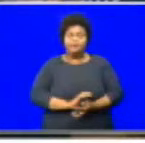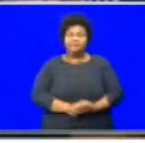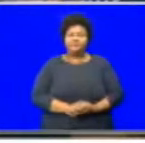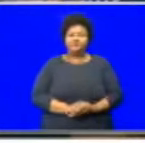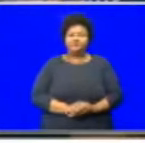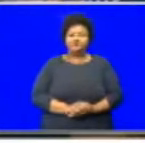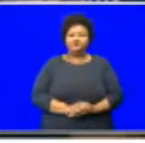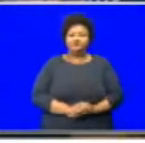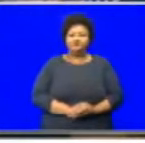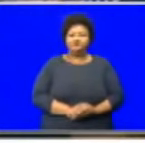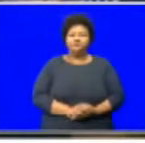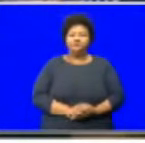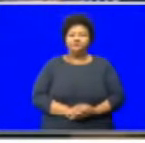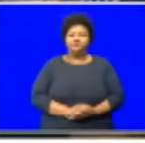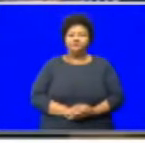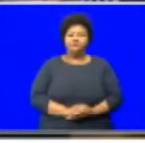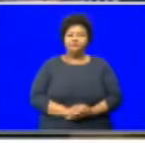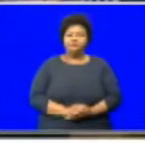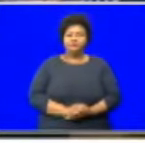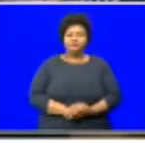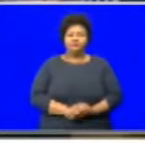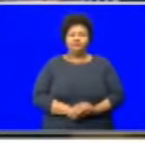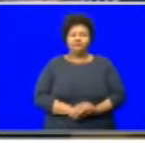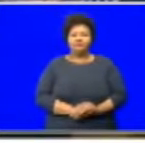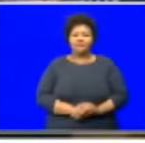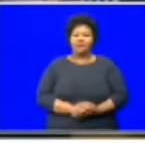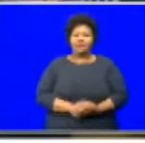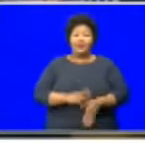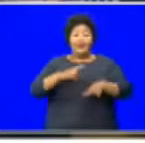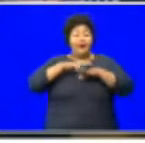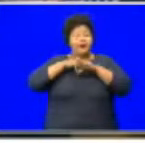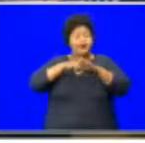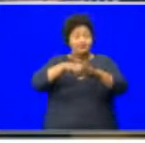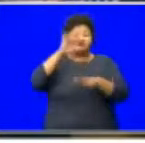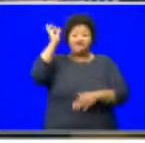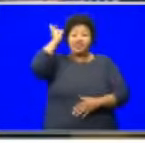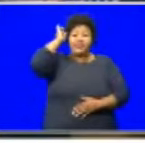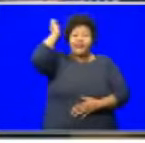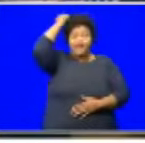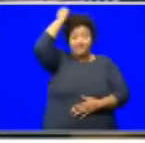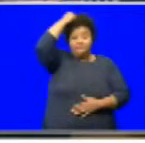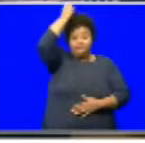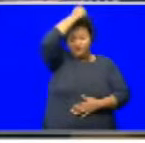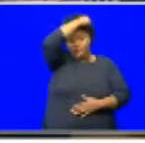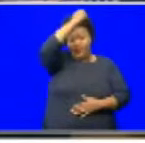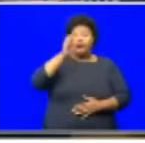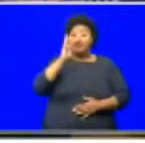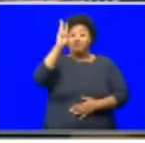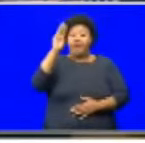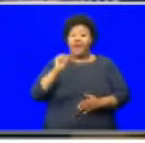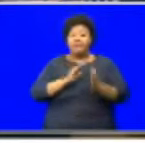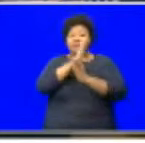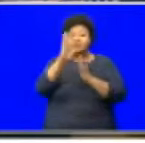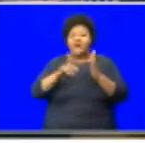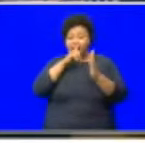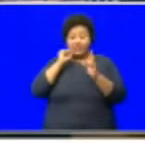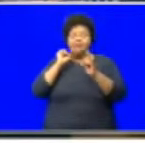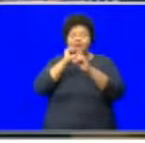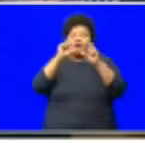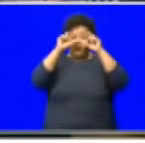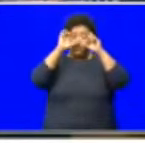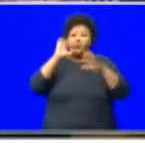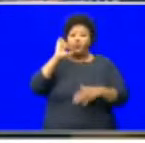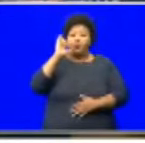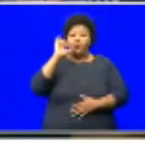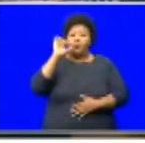Asingele kuthi kwetinzaba ngalokugcwele mbukeli. Ndunankulu Cleopas Lamini sewufikile eVenda United Arab Emirates ngekuthunywa